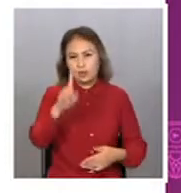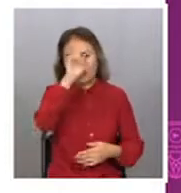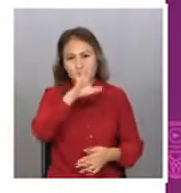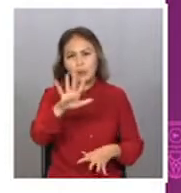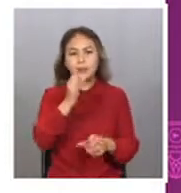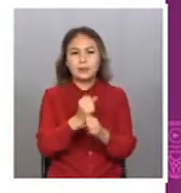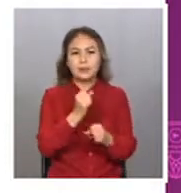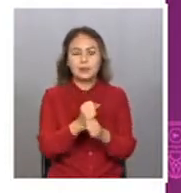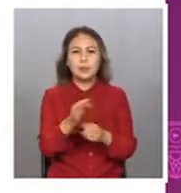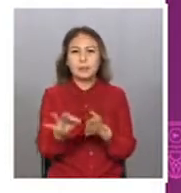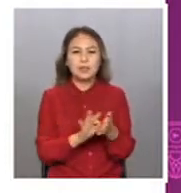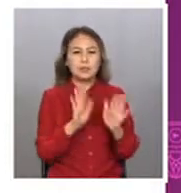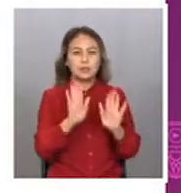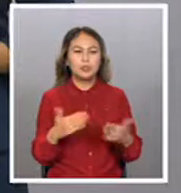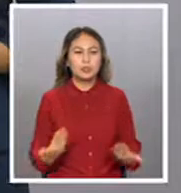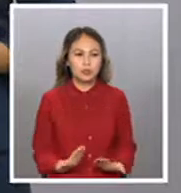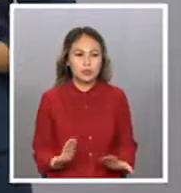ететін бірден бір дүние.